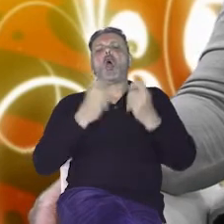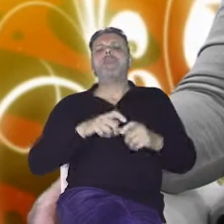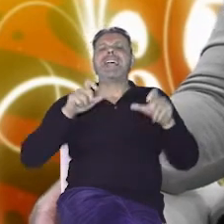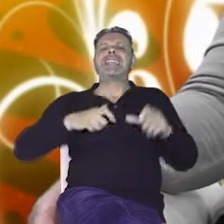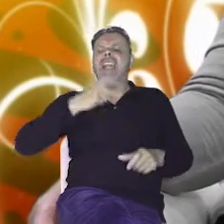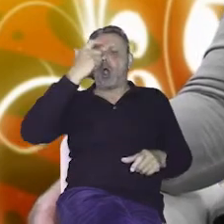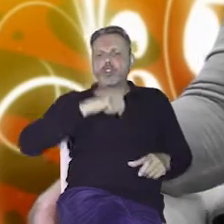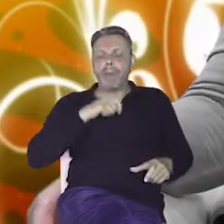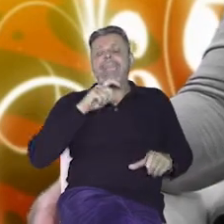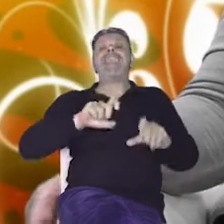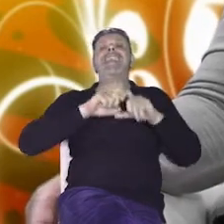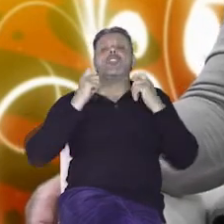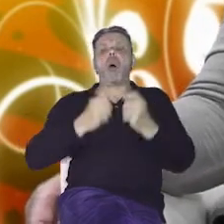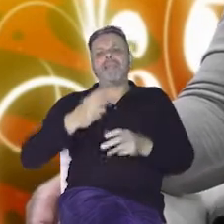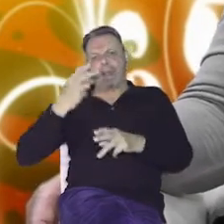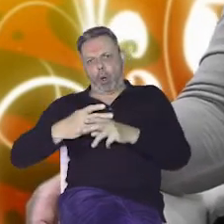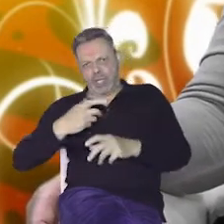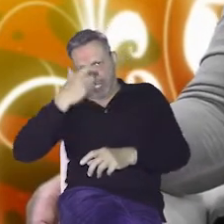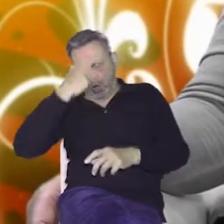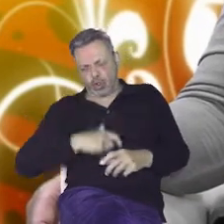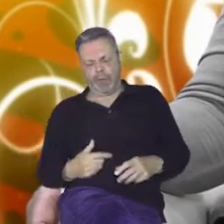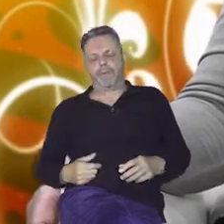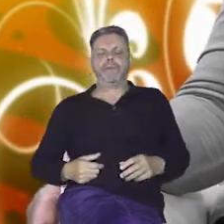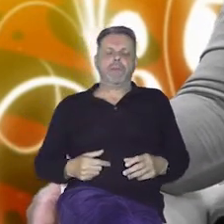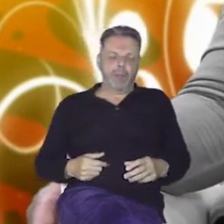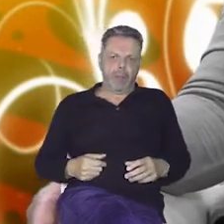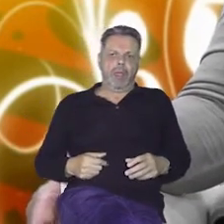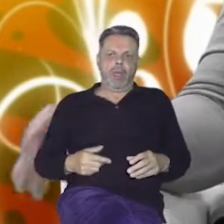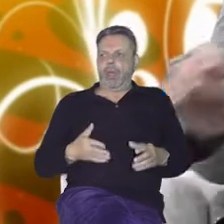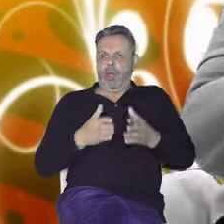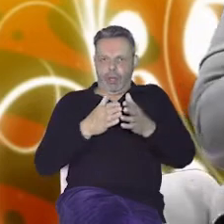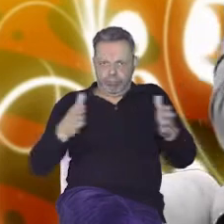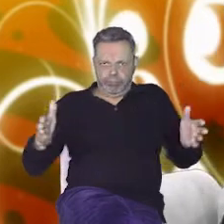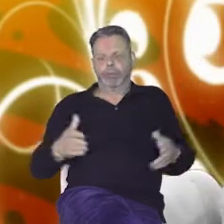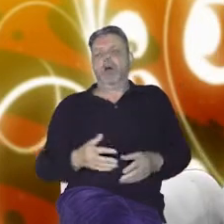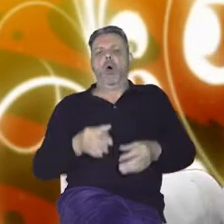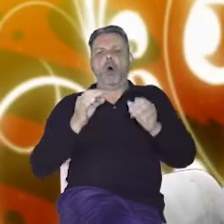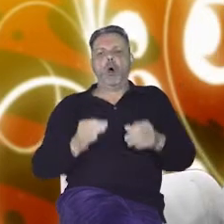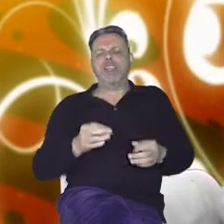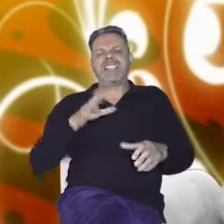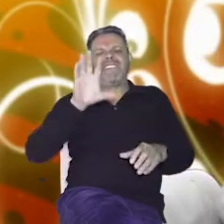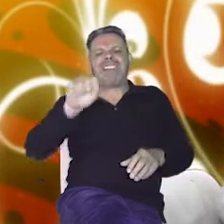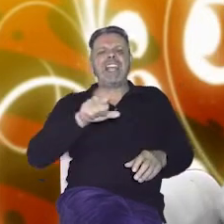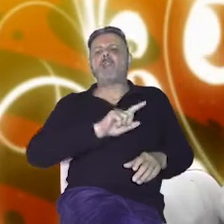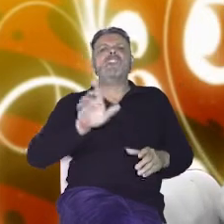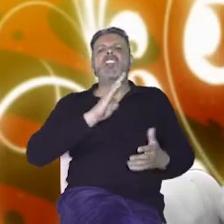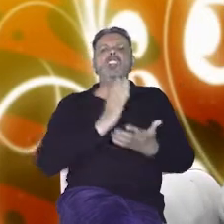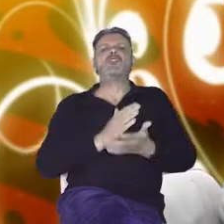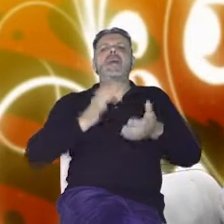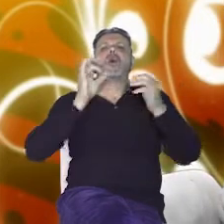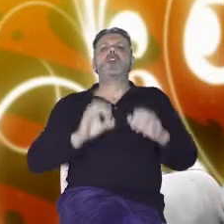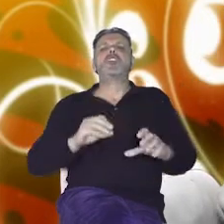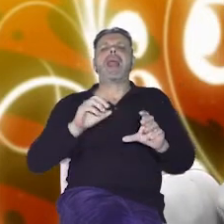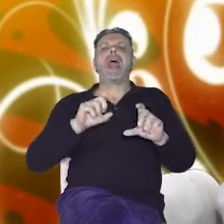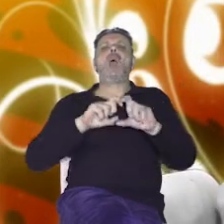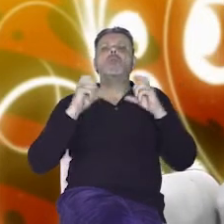dom za bolesne. Znači, odnosno napraviti na neki način medicinsku, shvatiti da to više nisu samo socijalne ustanove, nego da